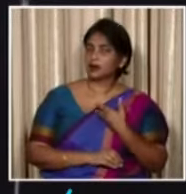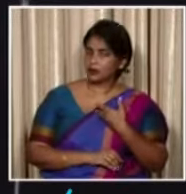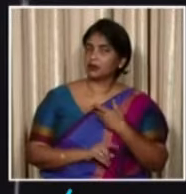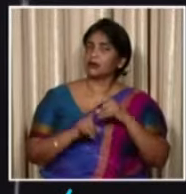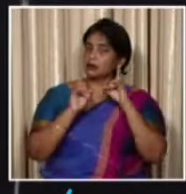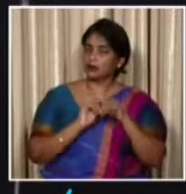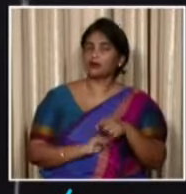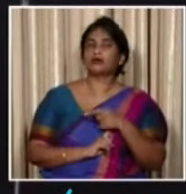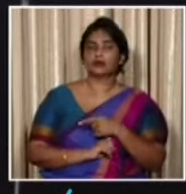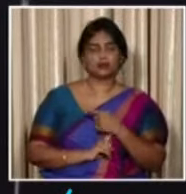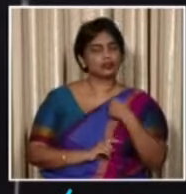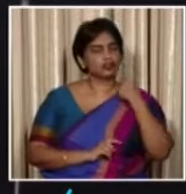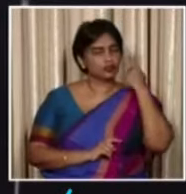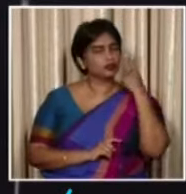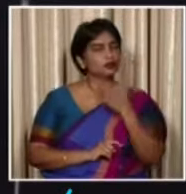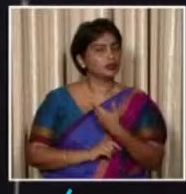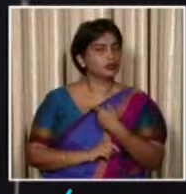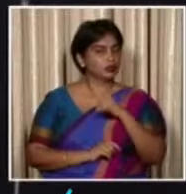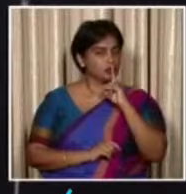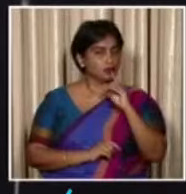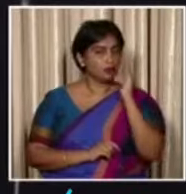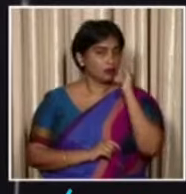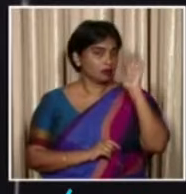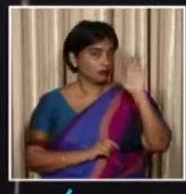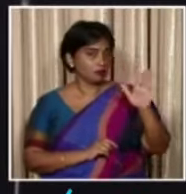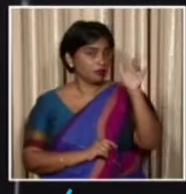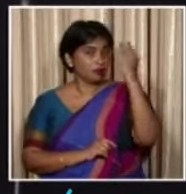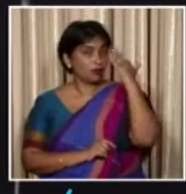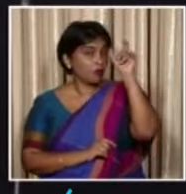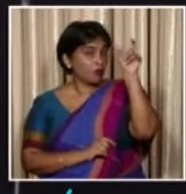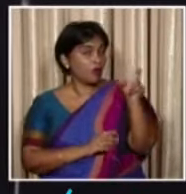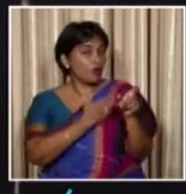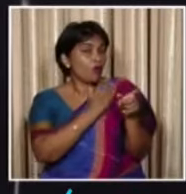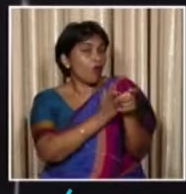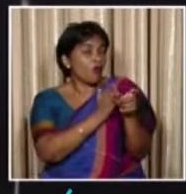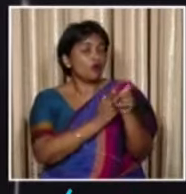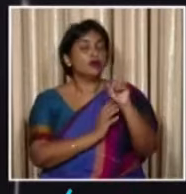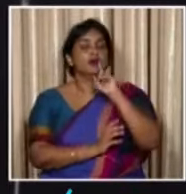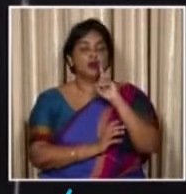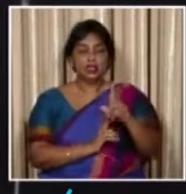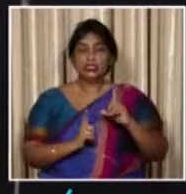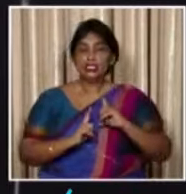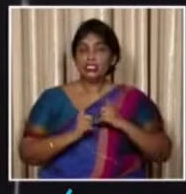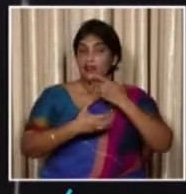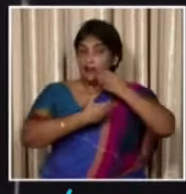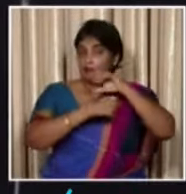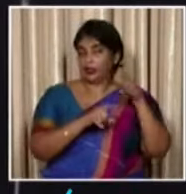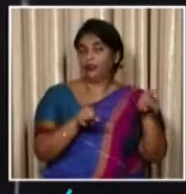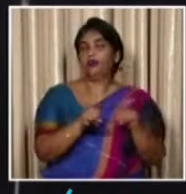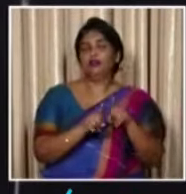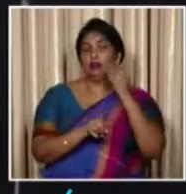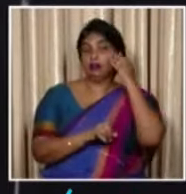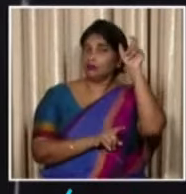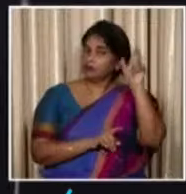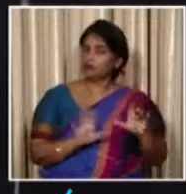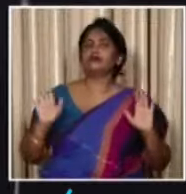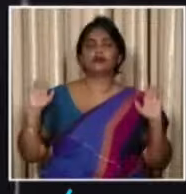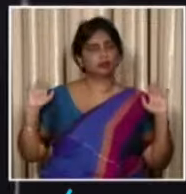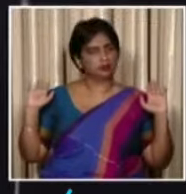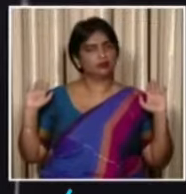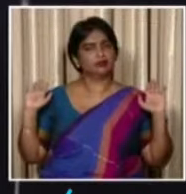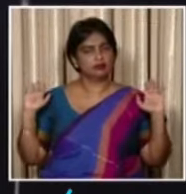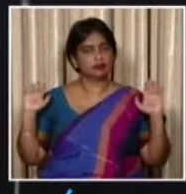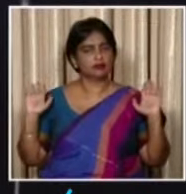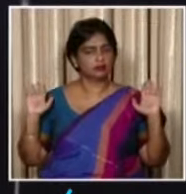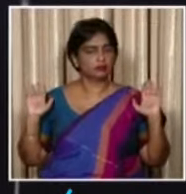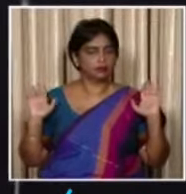තමයි අපි දන්නවා ඒක තමයි අපි කියන්නේ මේ කාන්තාව කියන එක නිර්වචනය කරන්න ඕනේ ජීව විද්‍යාත්මක කාන්තාව හැටියට නැත්තම්